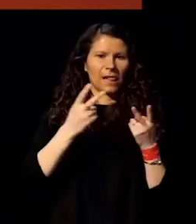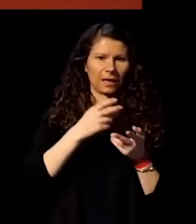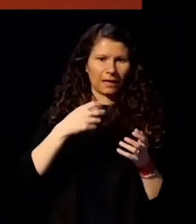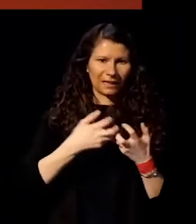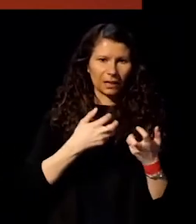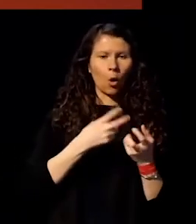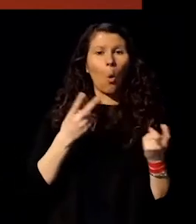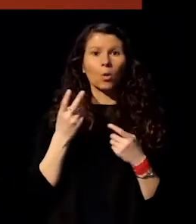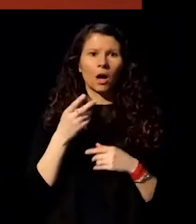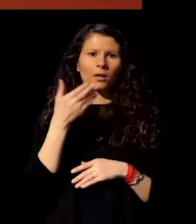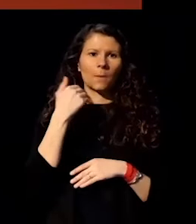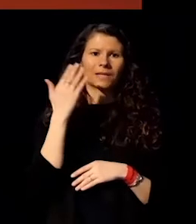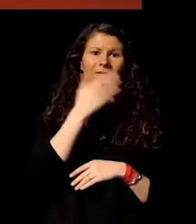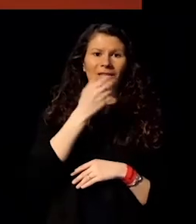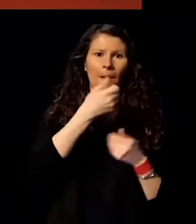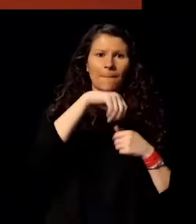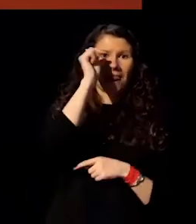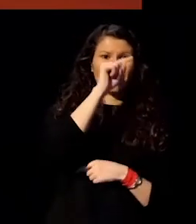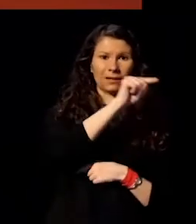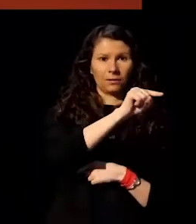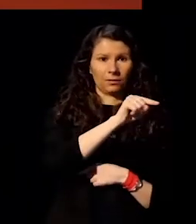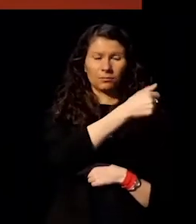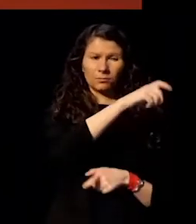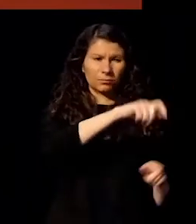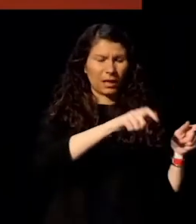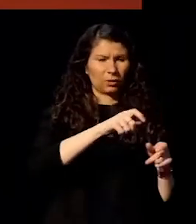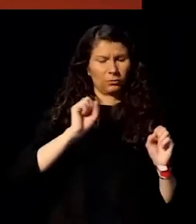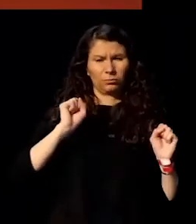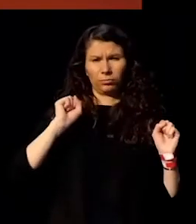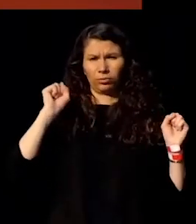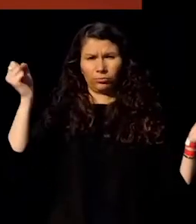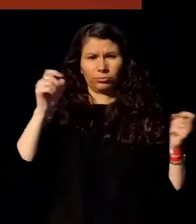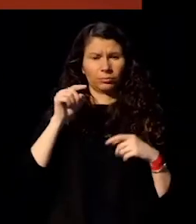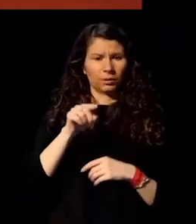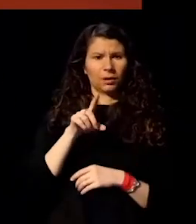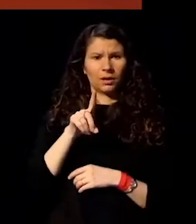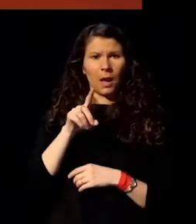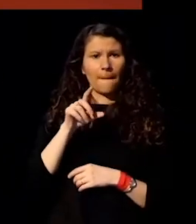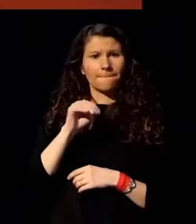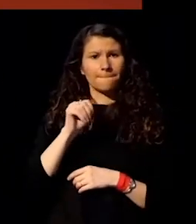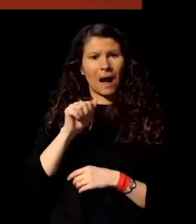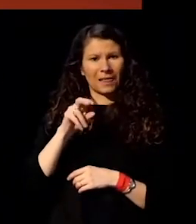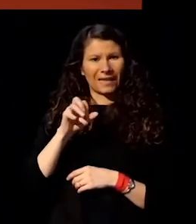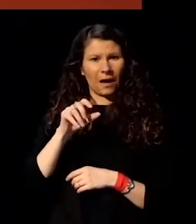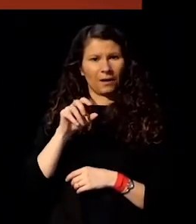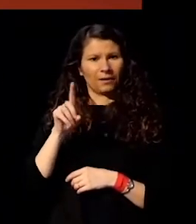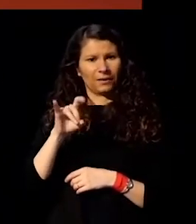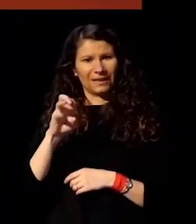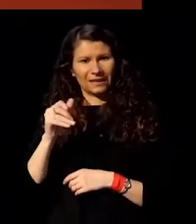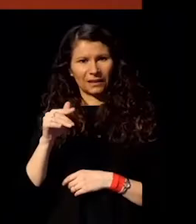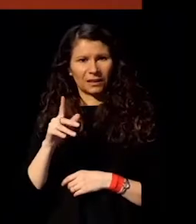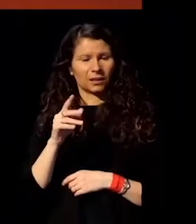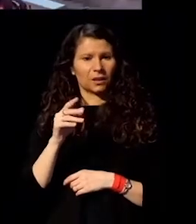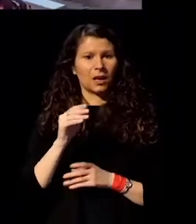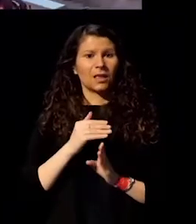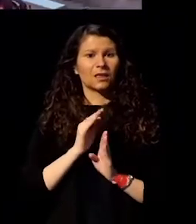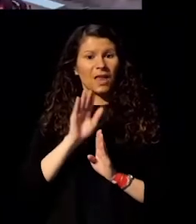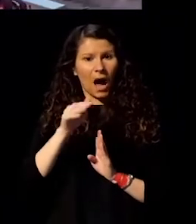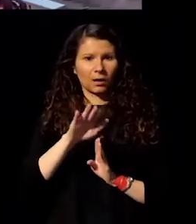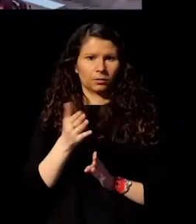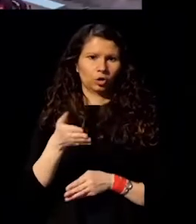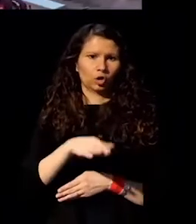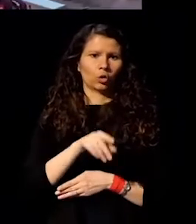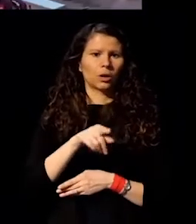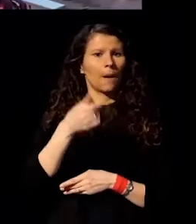Westberlin getobt haben, als Marlene Dietrich posthum zur Ehrenbürgerin wurde. Und